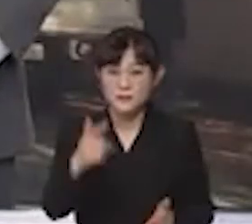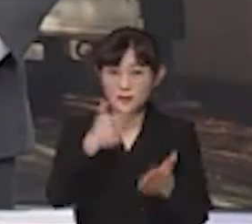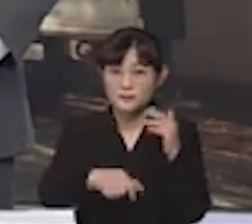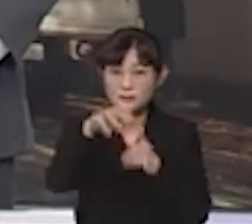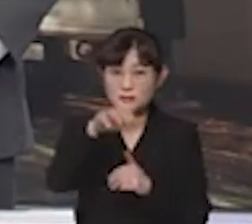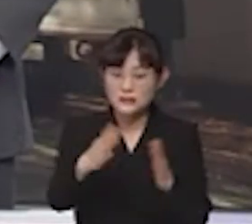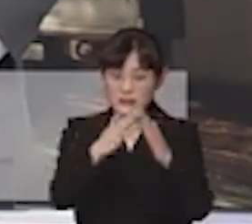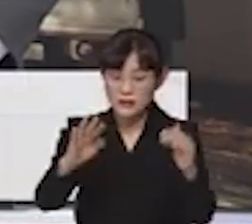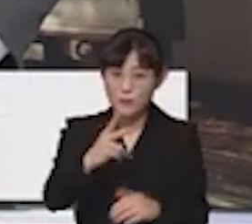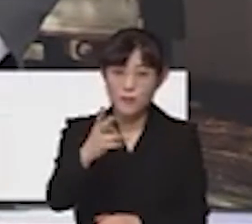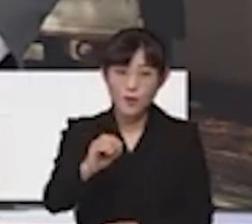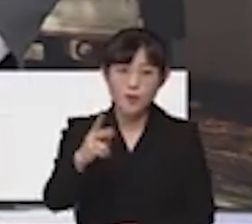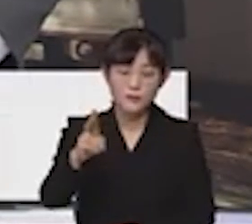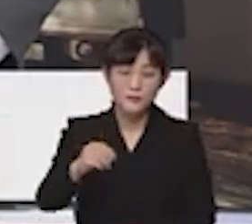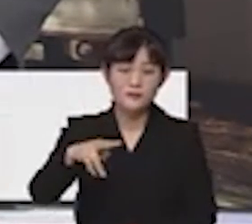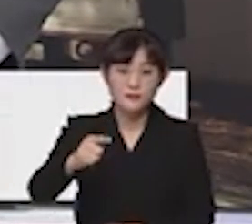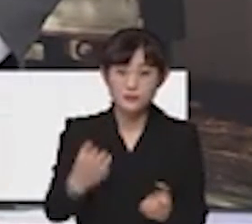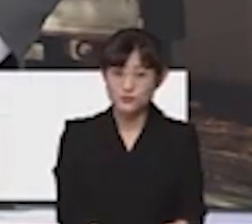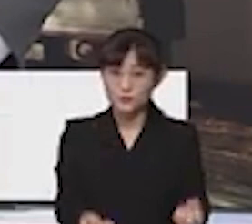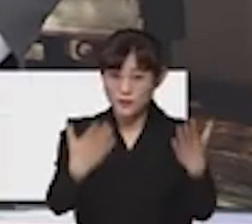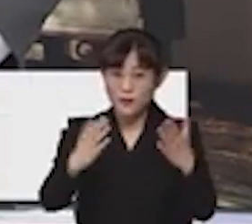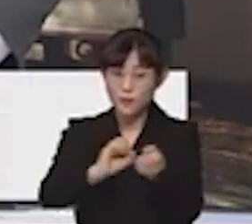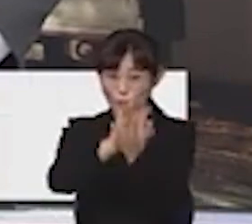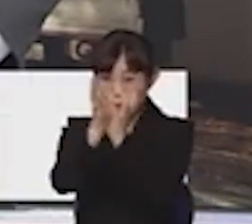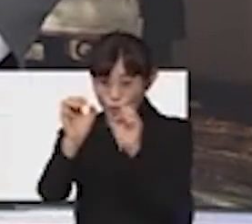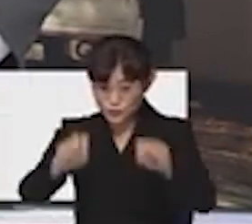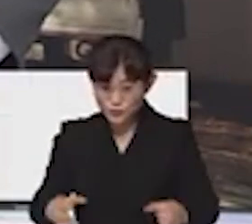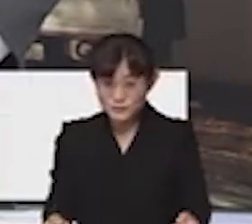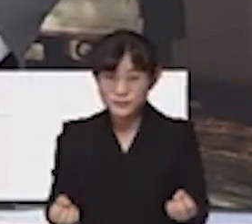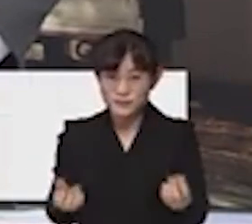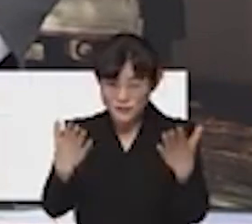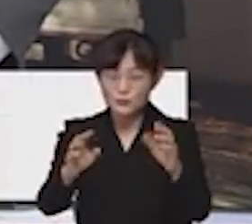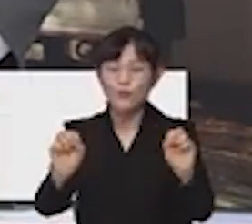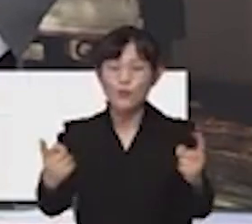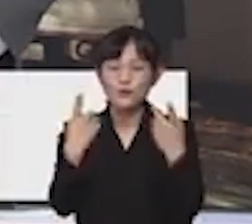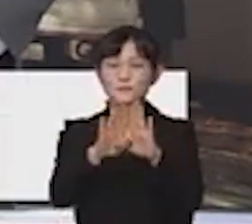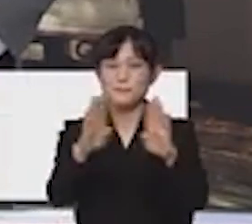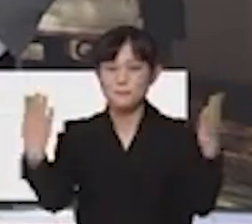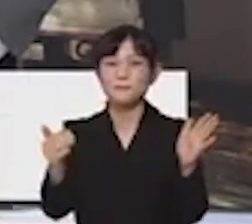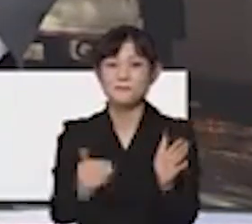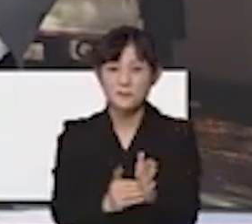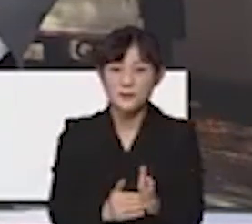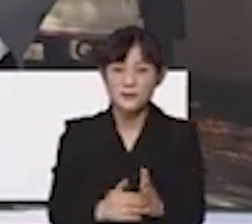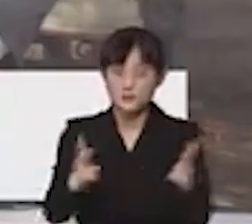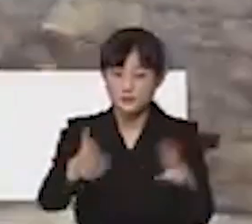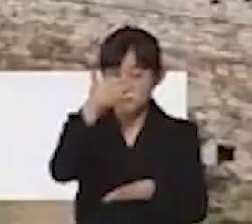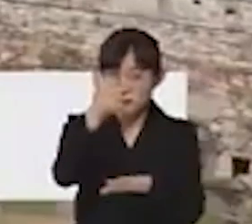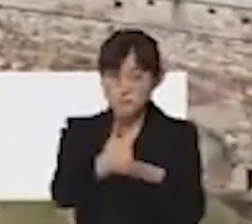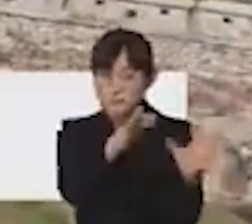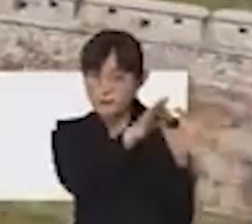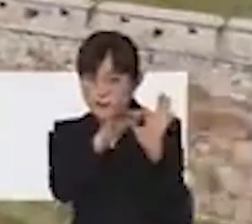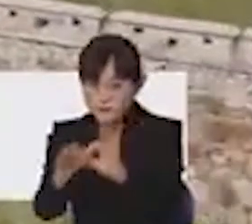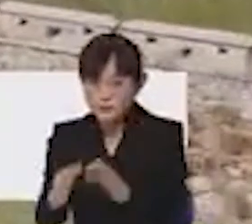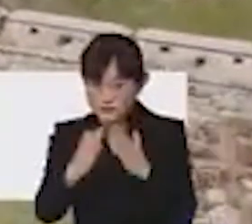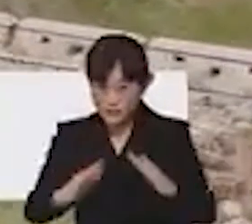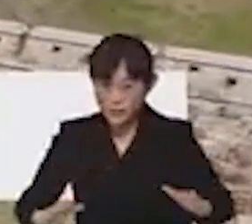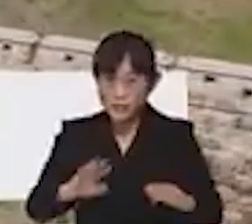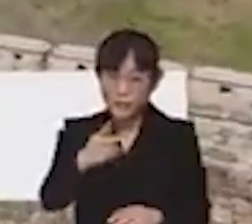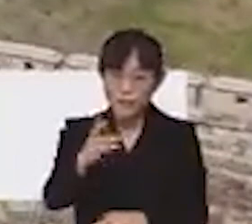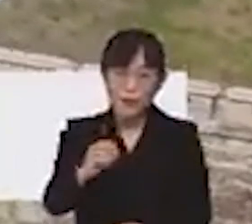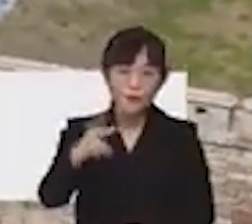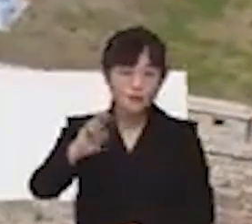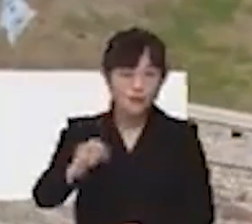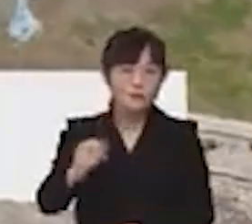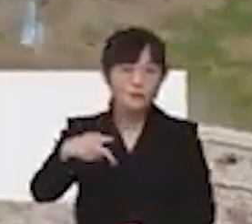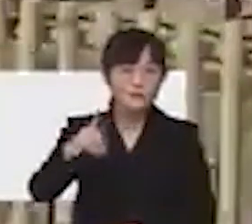강진에서 전라 병영성 축제와 금곡사 벚꽃 축제가 오늘 동시 개막했습니다. 주말까지 이어지는 전라 병영성 축제는